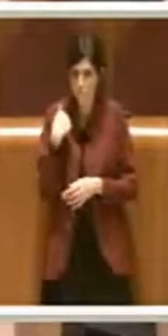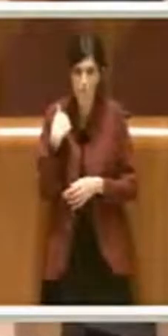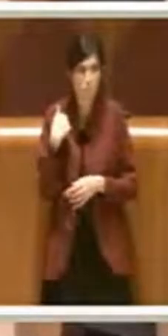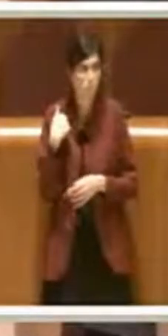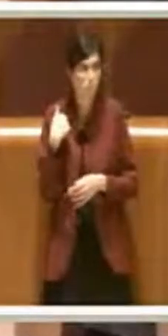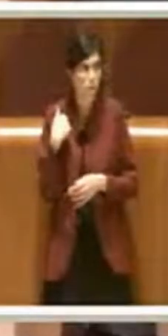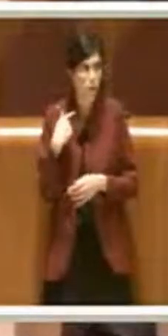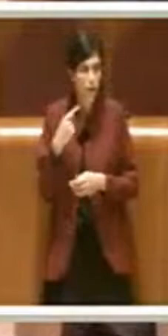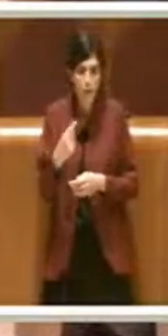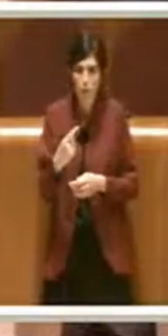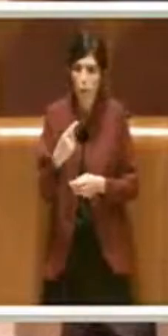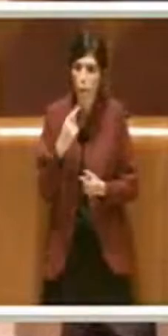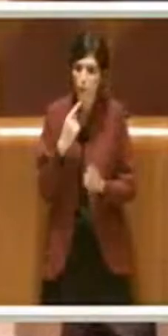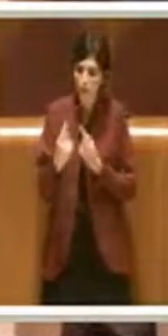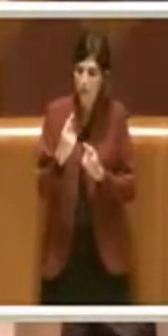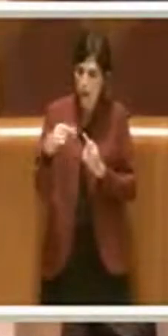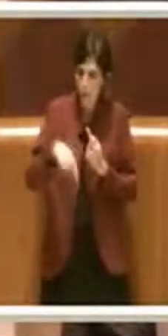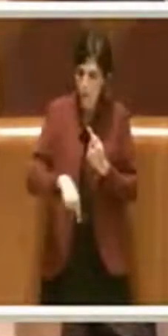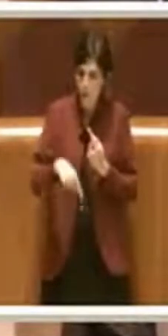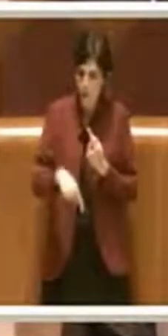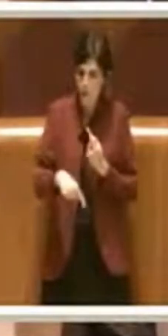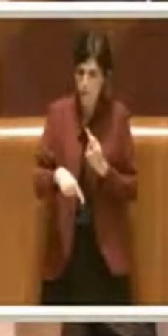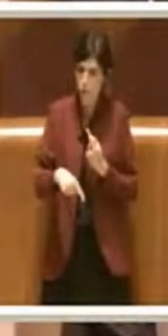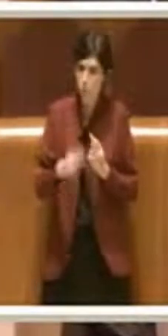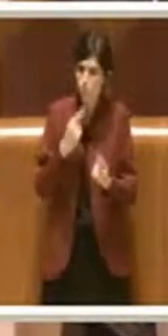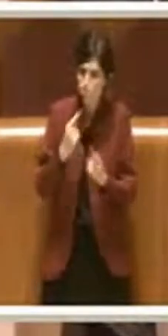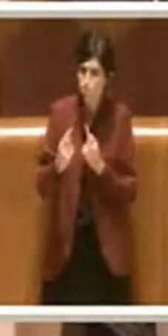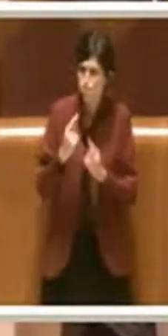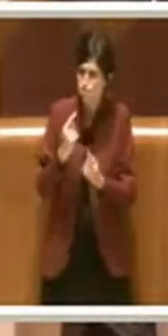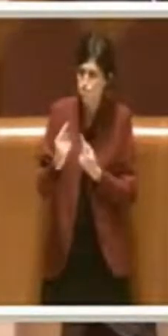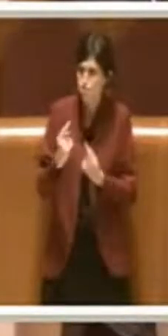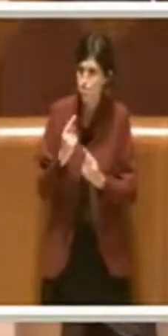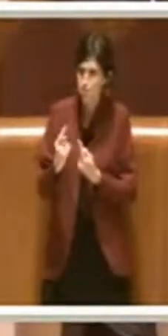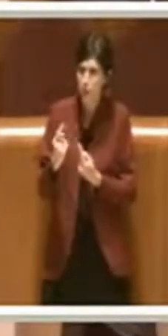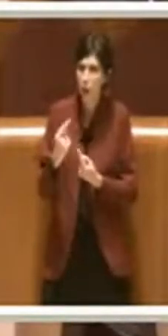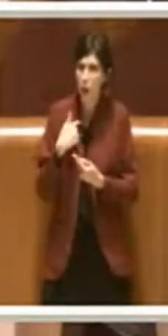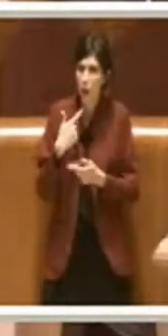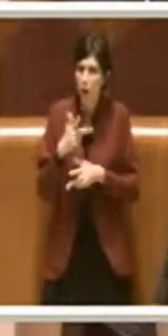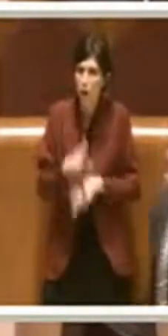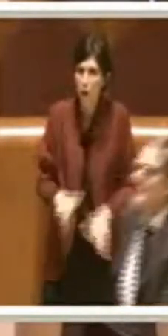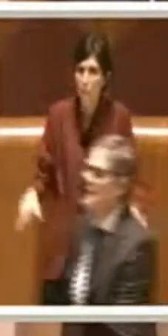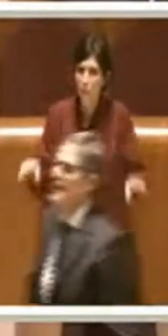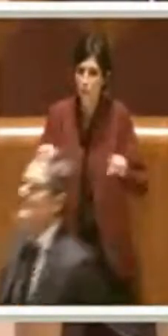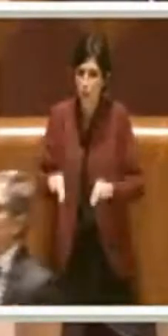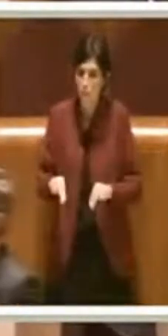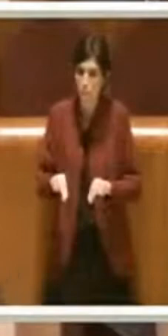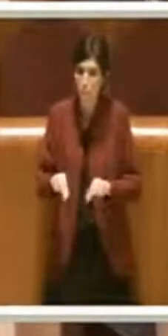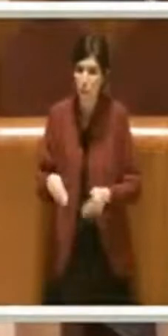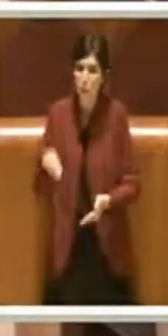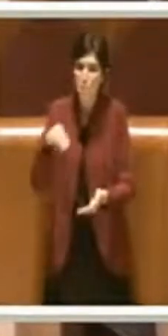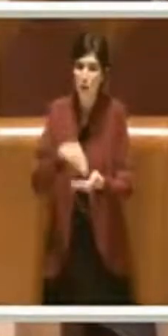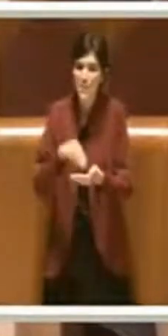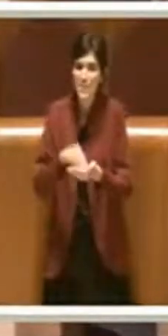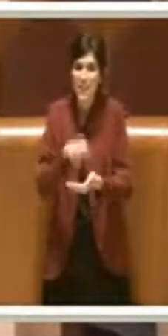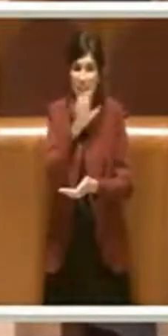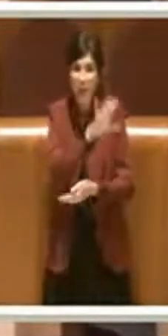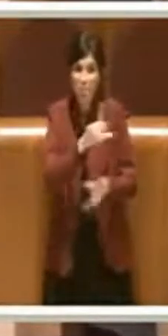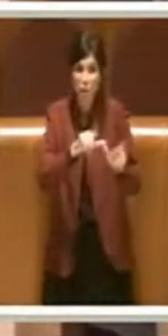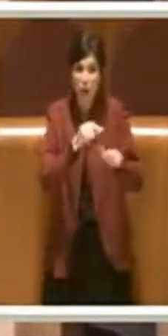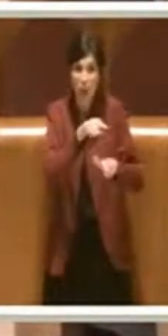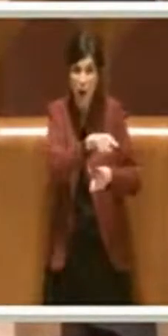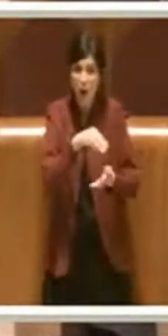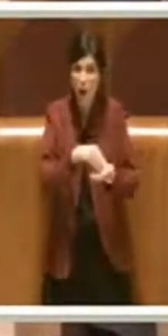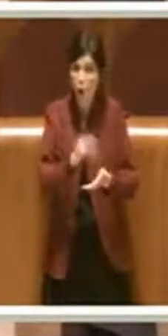che parlo ora con voi. È assurdo perché, ripetiamo, non sono presenti i signori della Regione Lazio